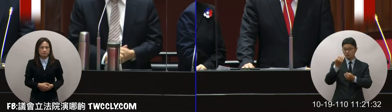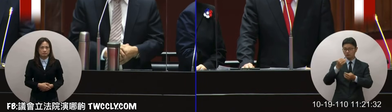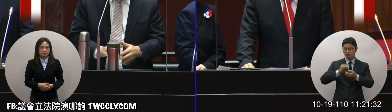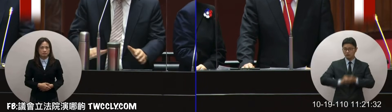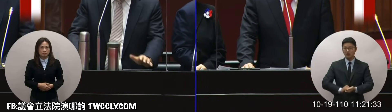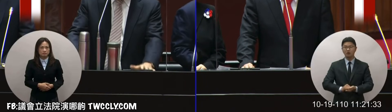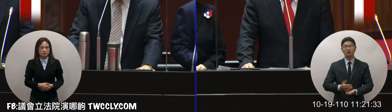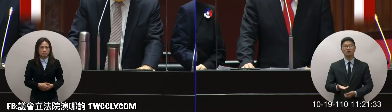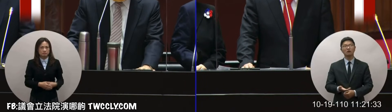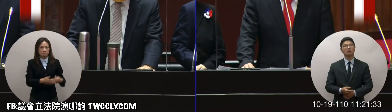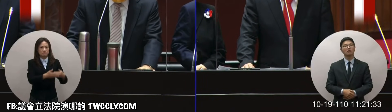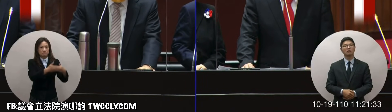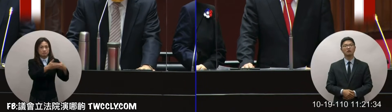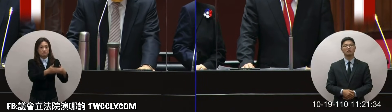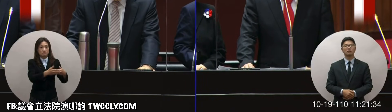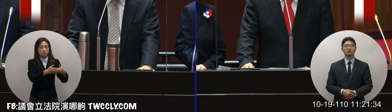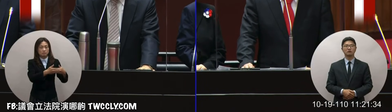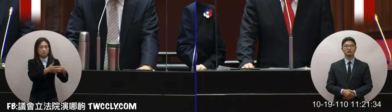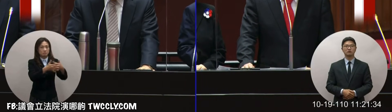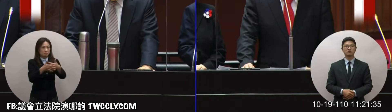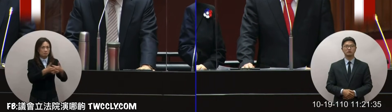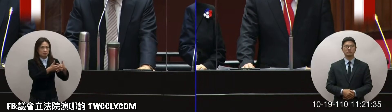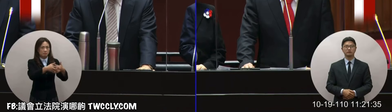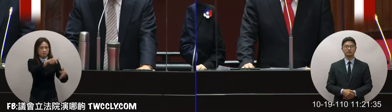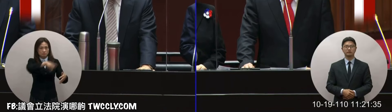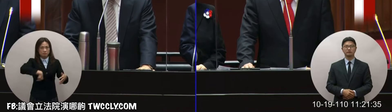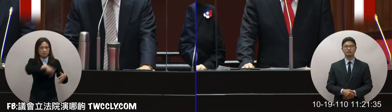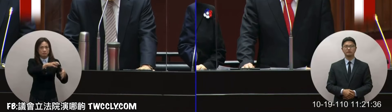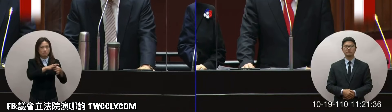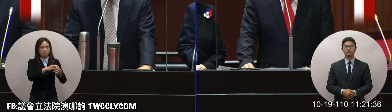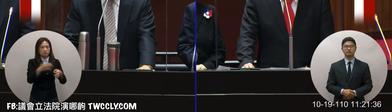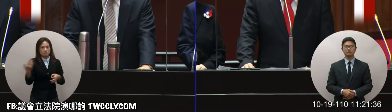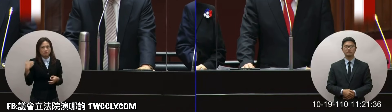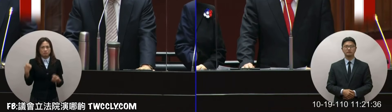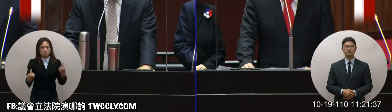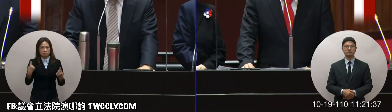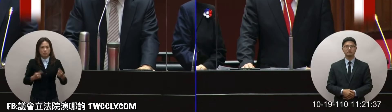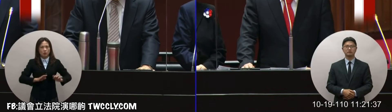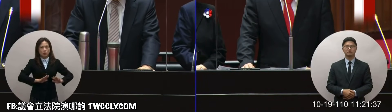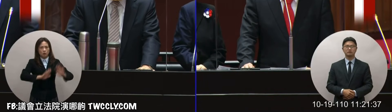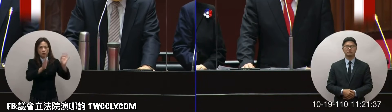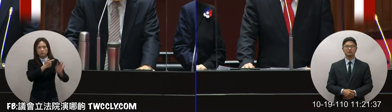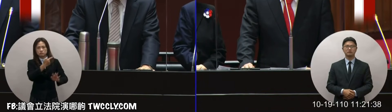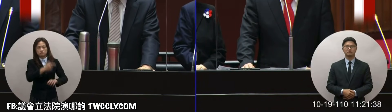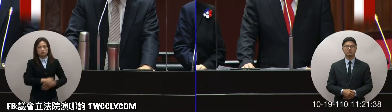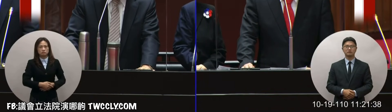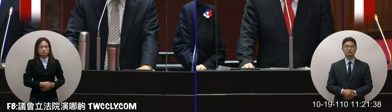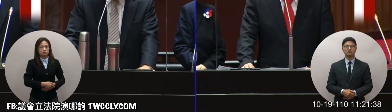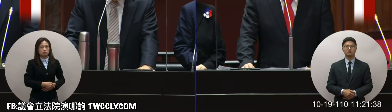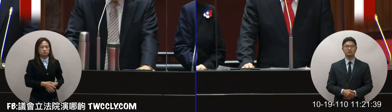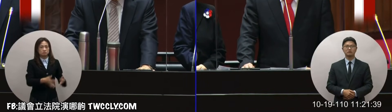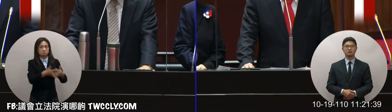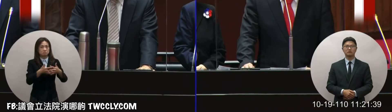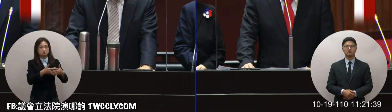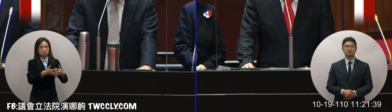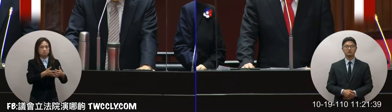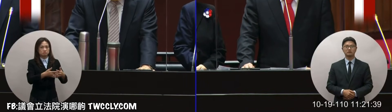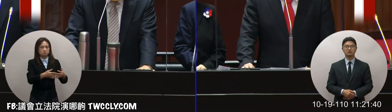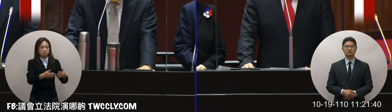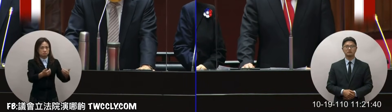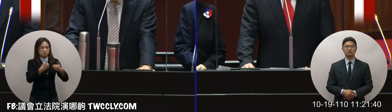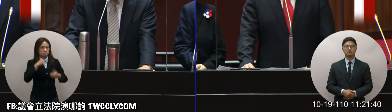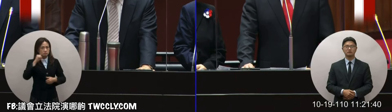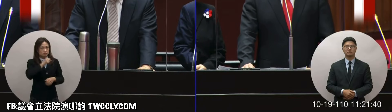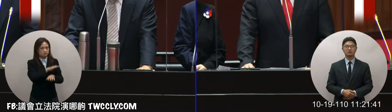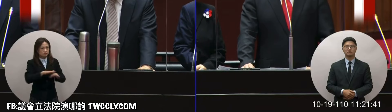我们跟美国之间的关系比过去改善非常多，美国注意台湾的安全也